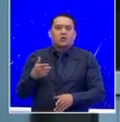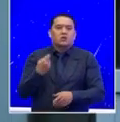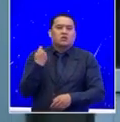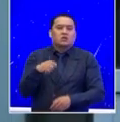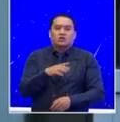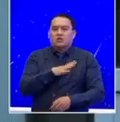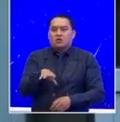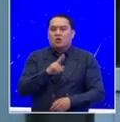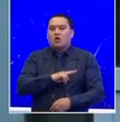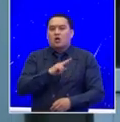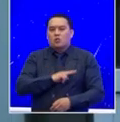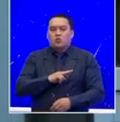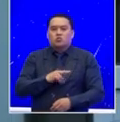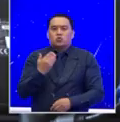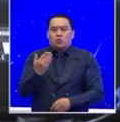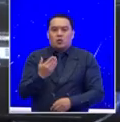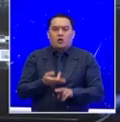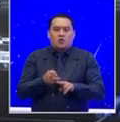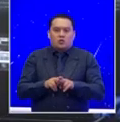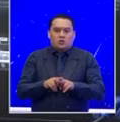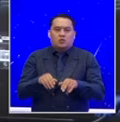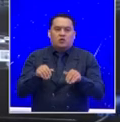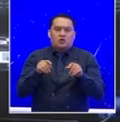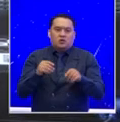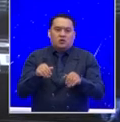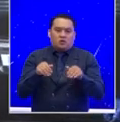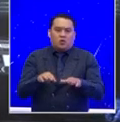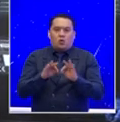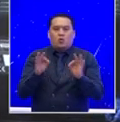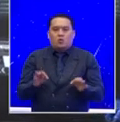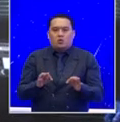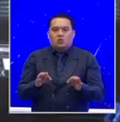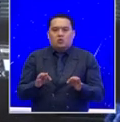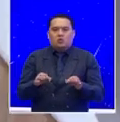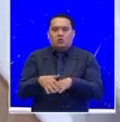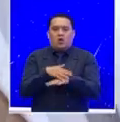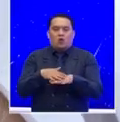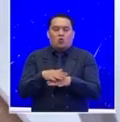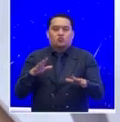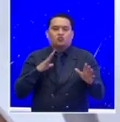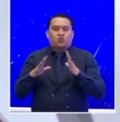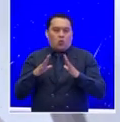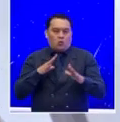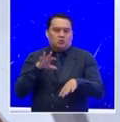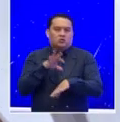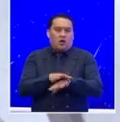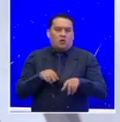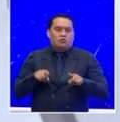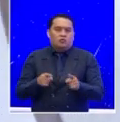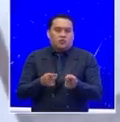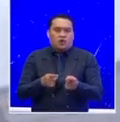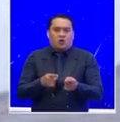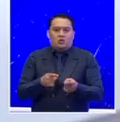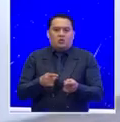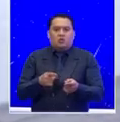года. Молодой мужчина нигде не работает и, судя по этому, решил таким образом взбудоражить народ. Задержанный признался о своих